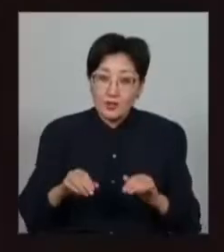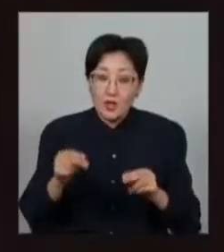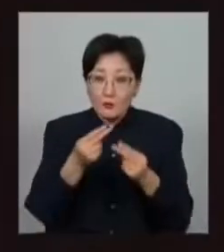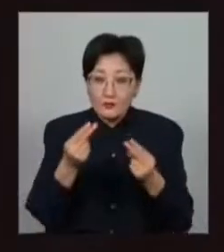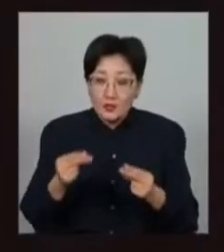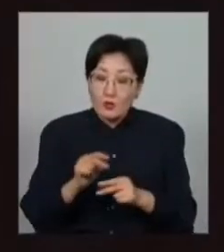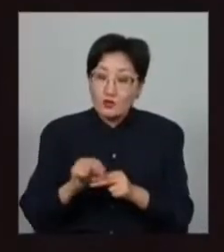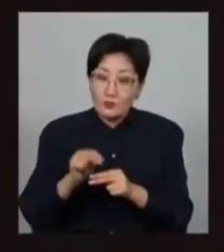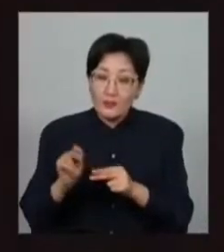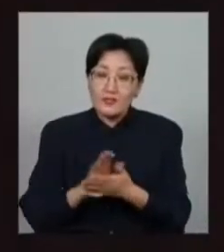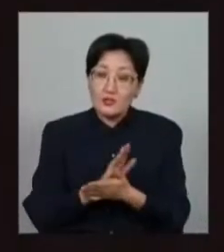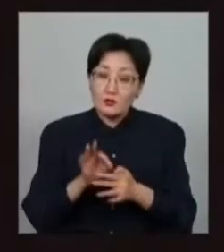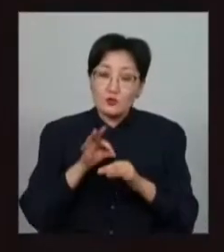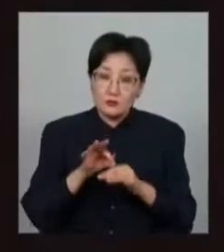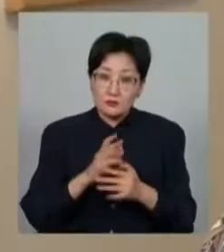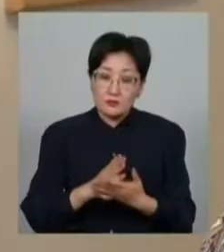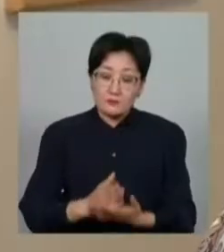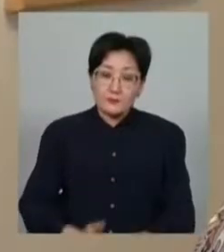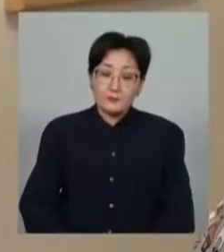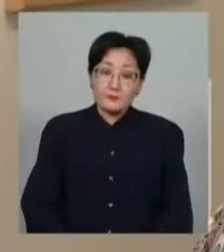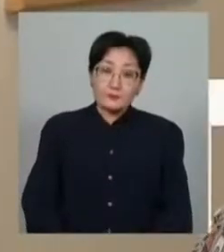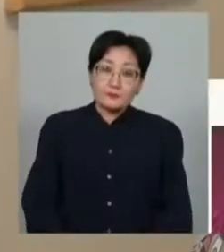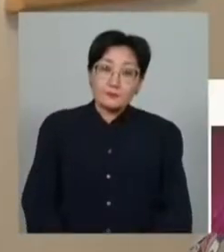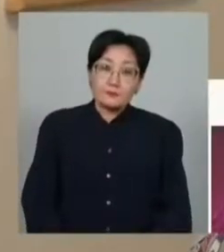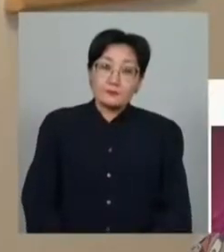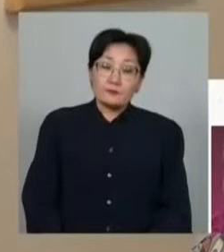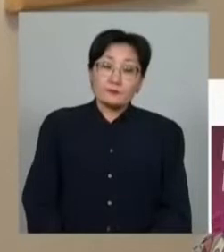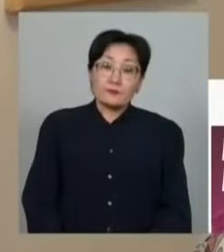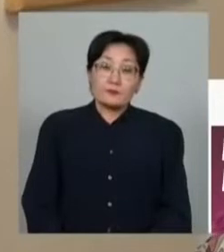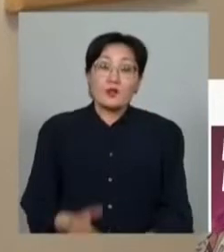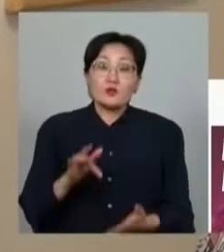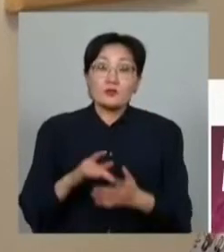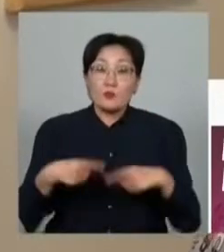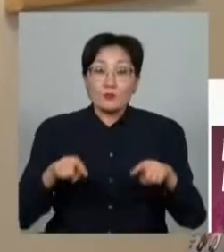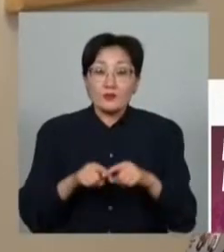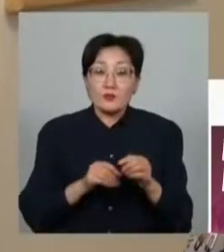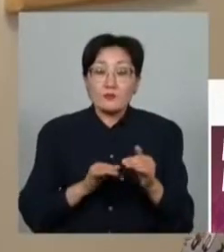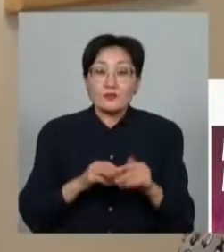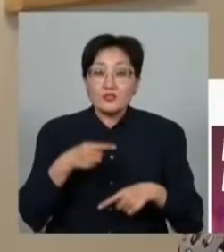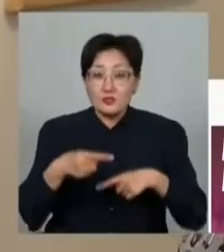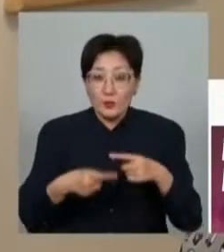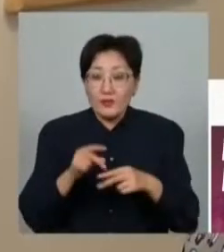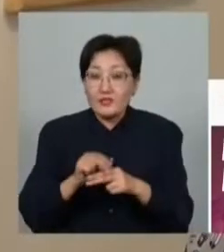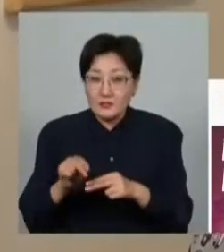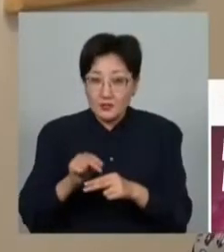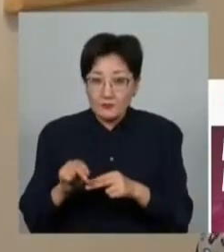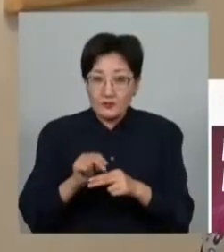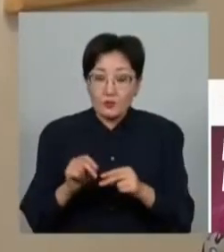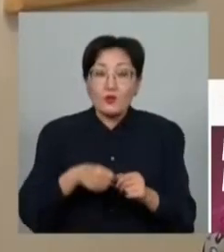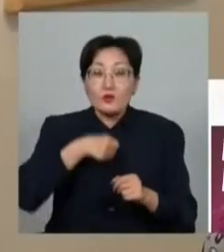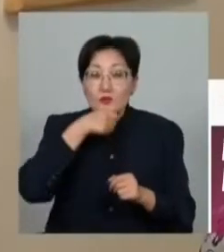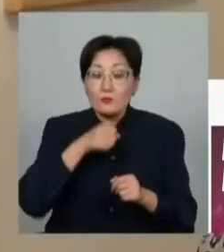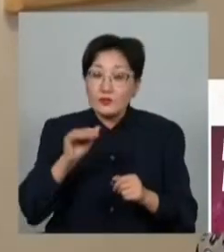бойынша курстар тегін ұйымдастырылған. Здесь проходит интеграция. Орталықта өскелең ұрпаққа тәлім тәрбие беріледі.